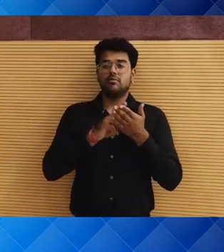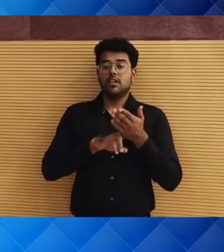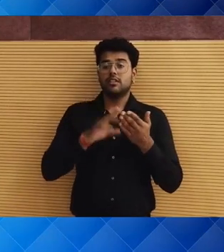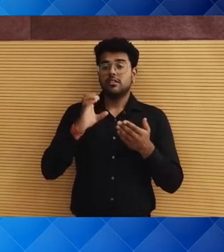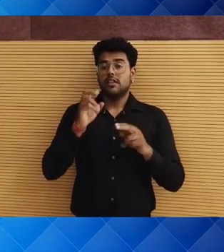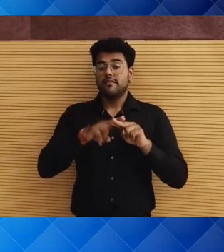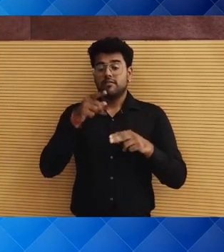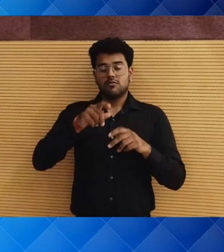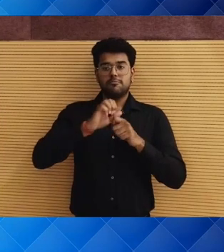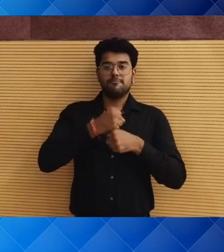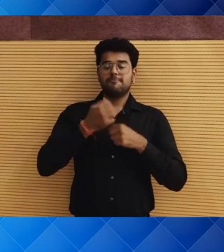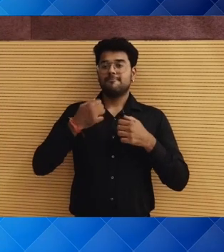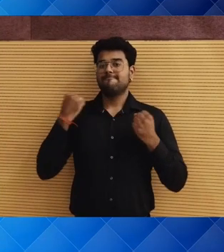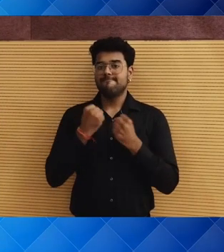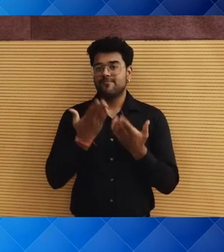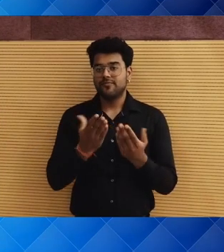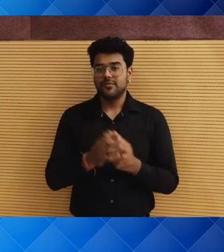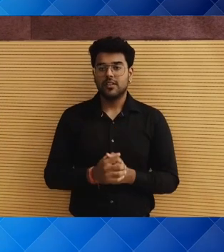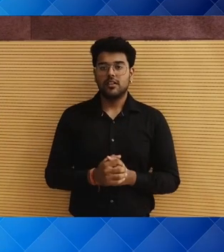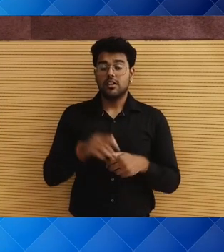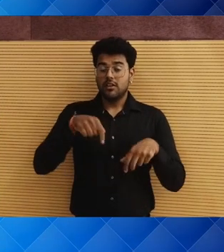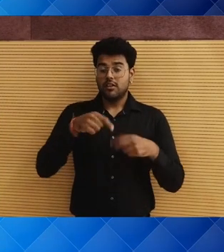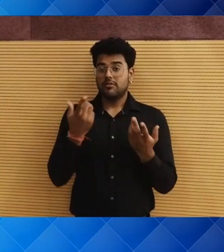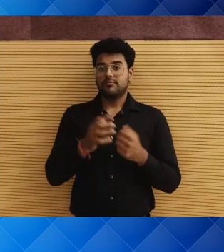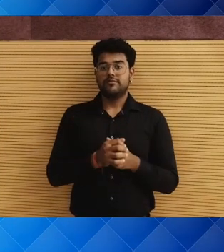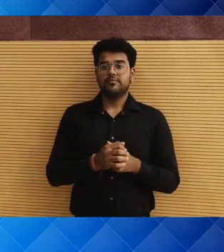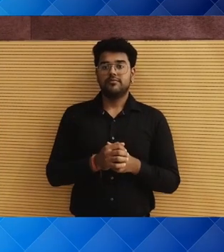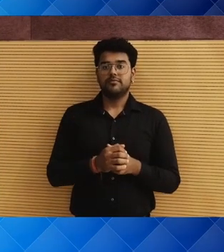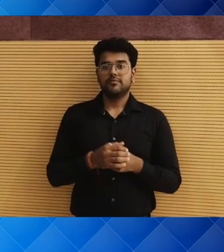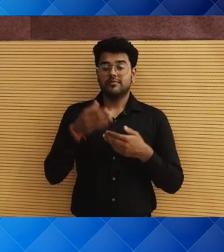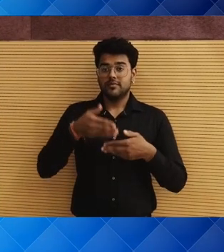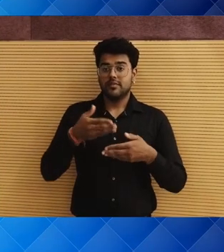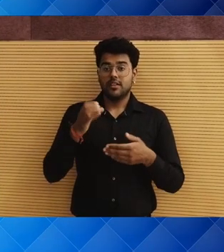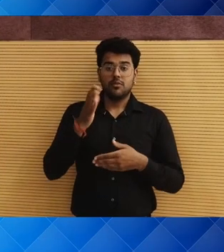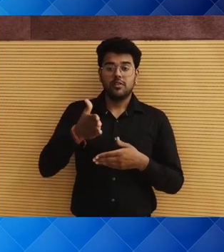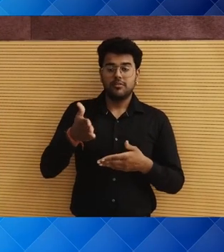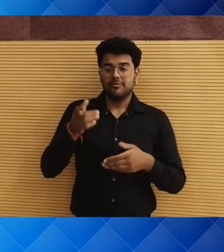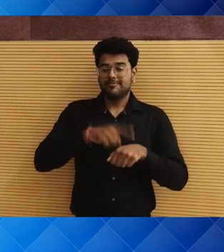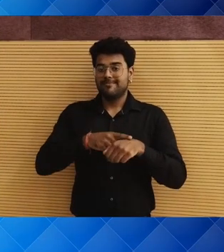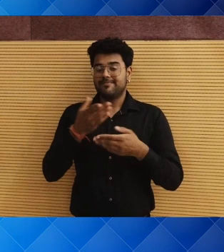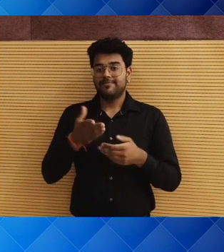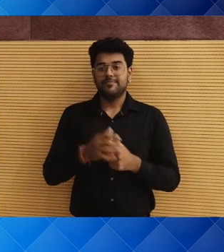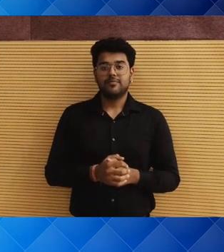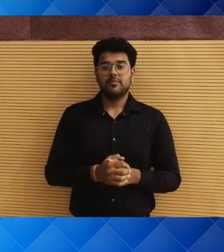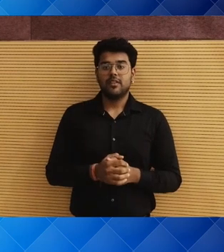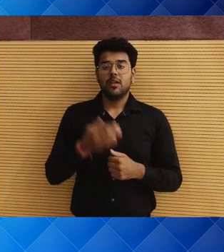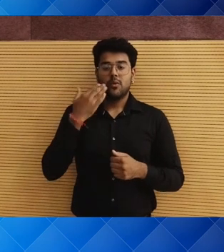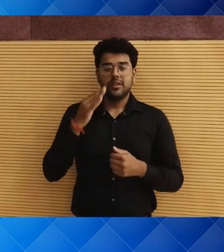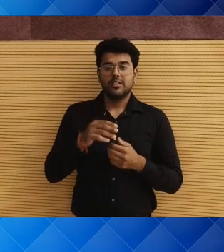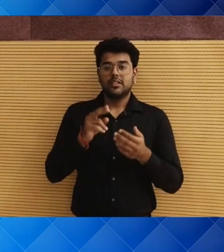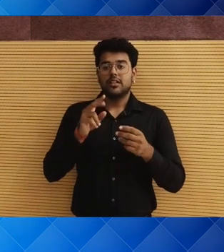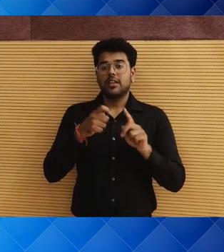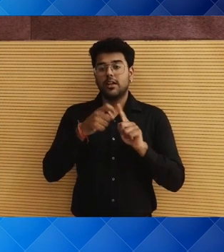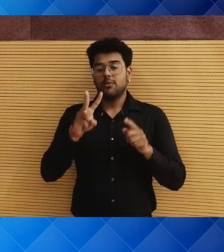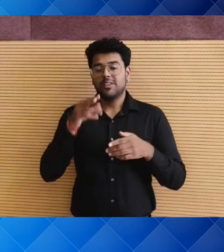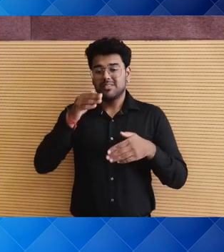करिकुलम फ्रेमवर्क को बनाया है, और अब हम शुभारंभ की उस घड़ी तक पहुंच चुके हैं जब केंद्रीय विद्यालयों में